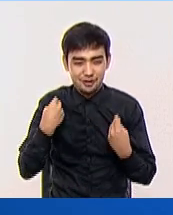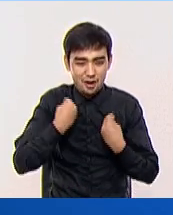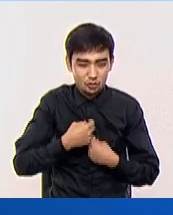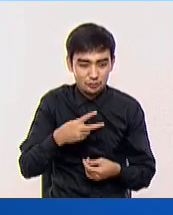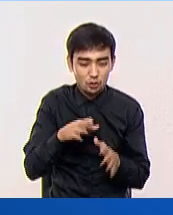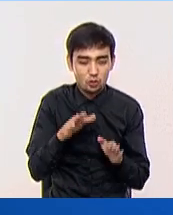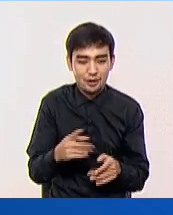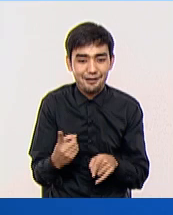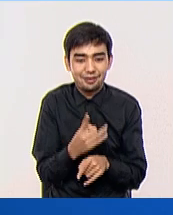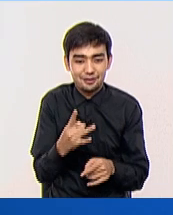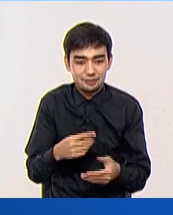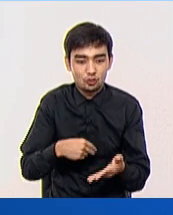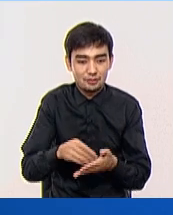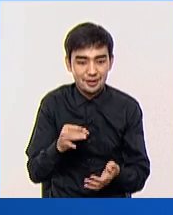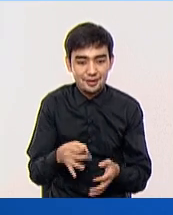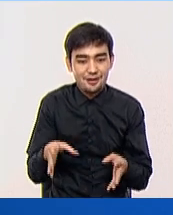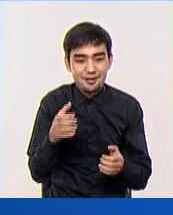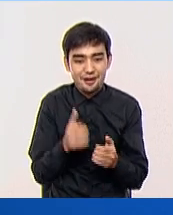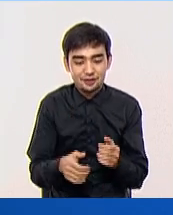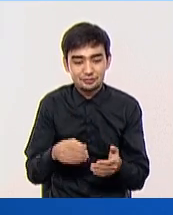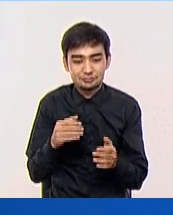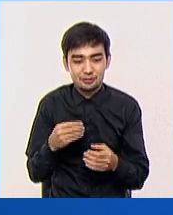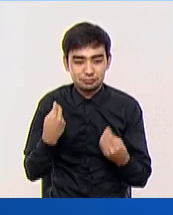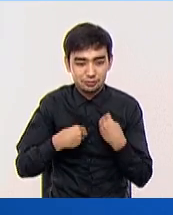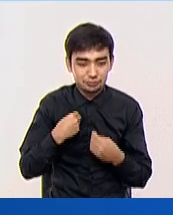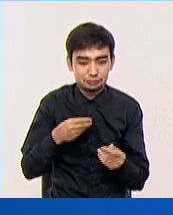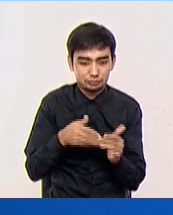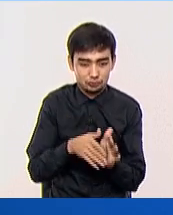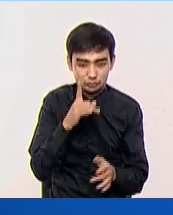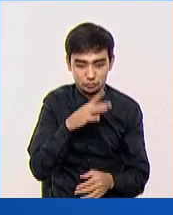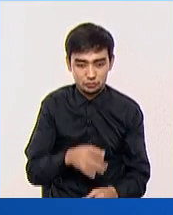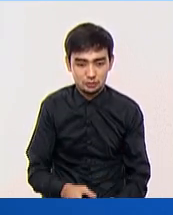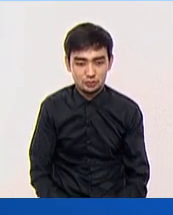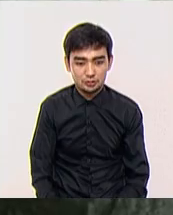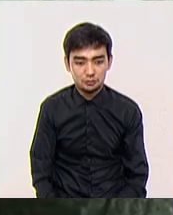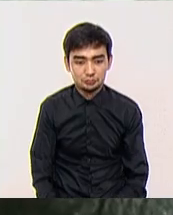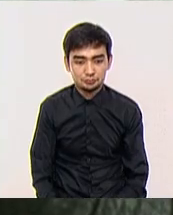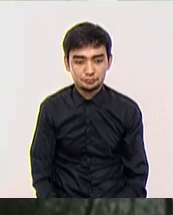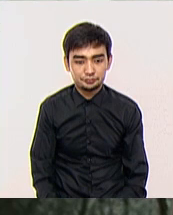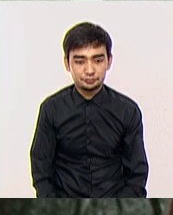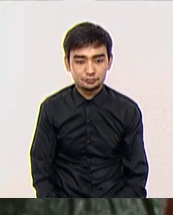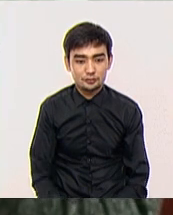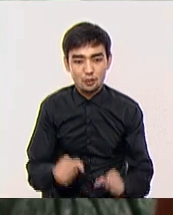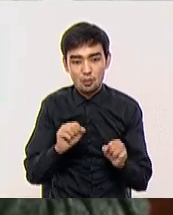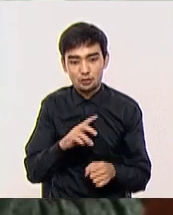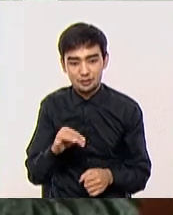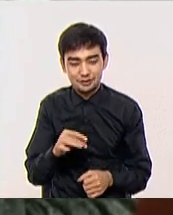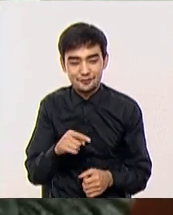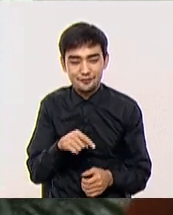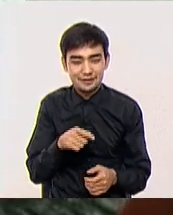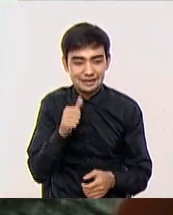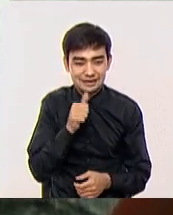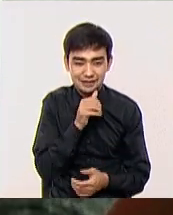приобретены только единожды. На каждую постановку покупка костюмов не рассмотрена. А может, секрет кроется